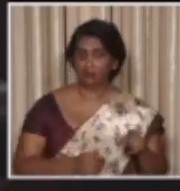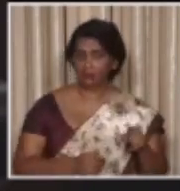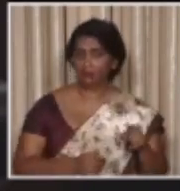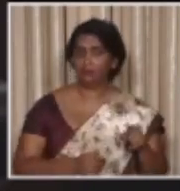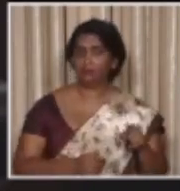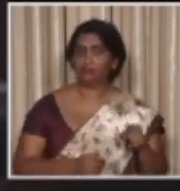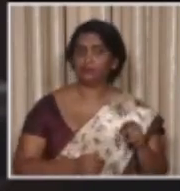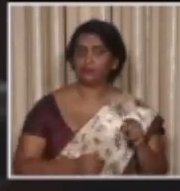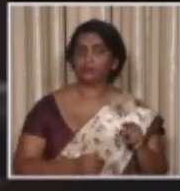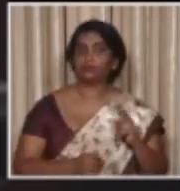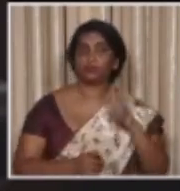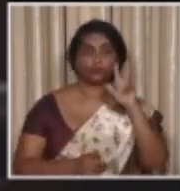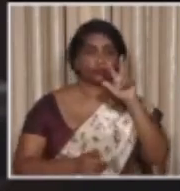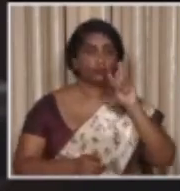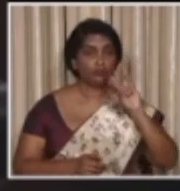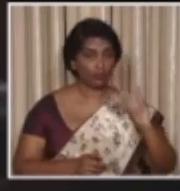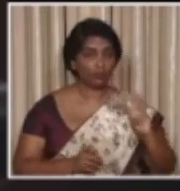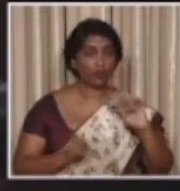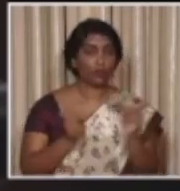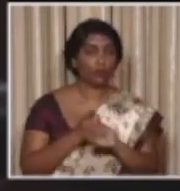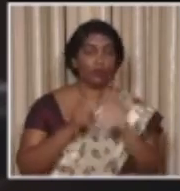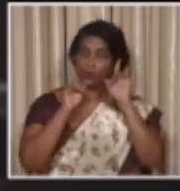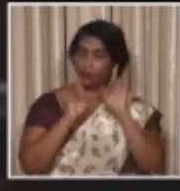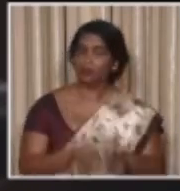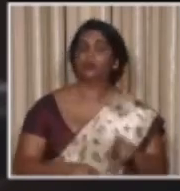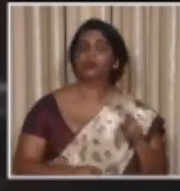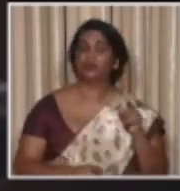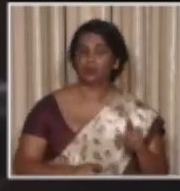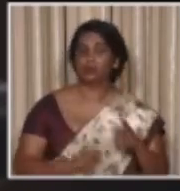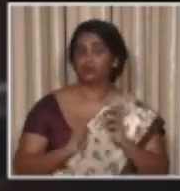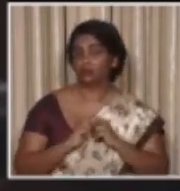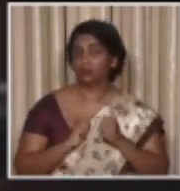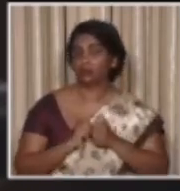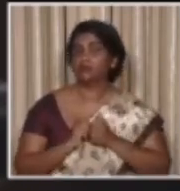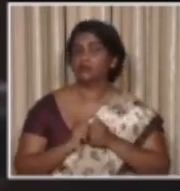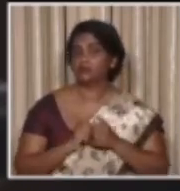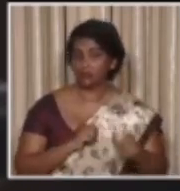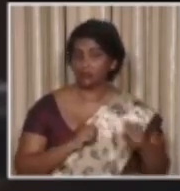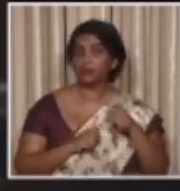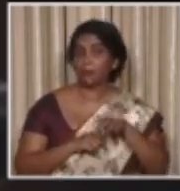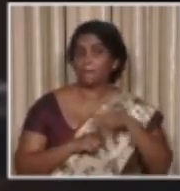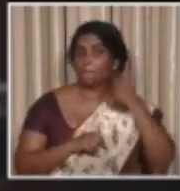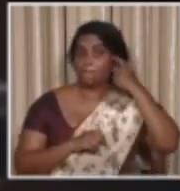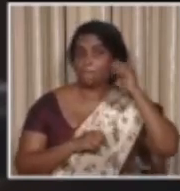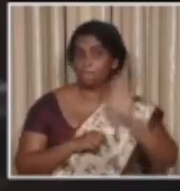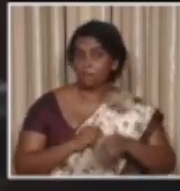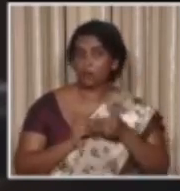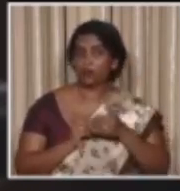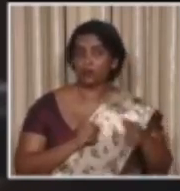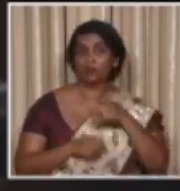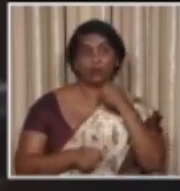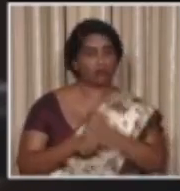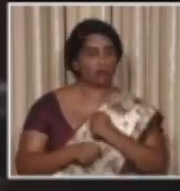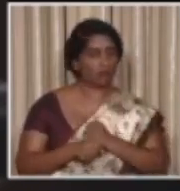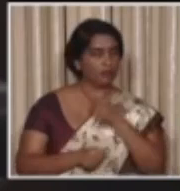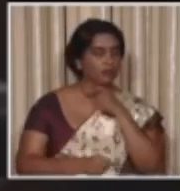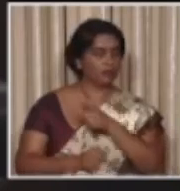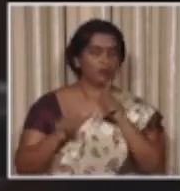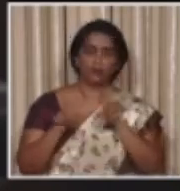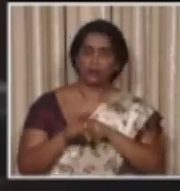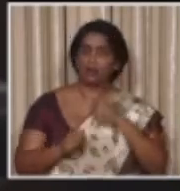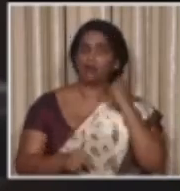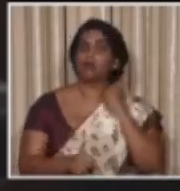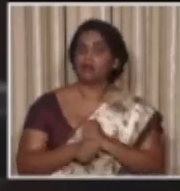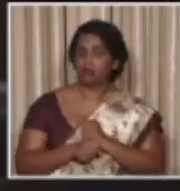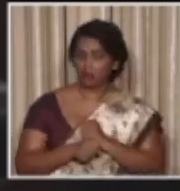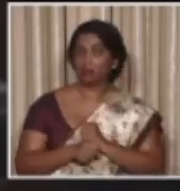கலவரம் போல உடைத்தெறிகின்ற நிலைமை இருக்கின்றது. அவை இவை அனைத்துக்குள்ளும் இந்த அரசாங்கத்தினுடைய தந்திரம் இருக்கின்றது,